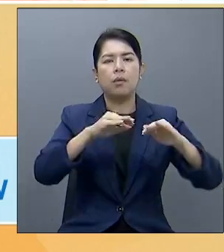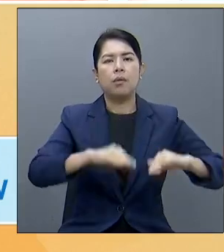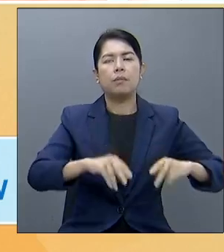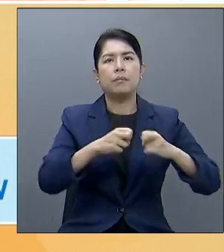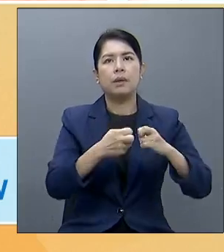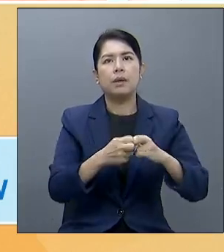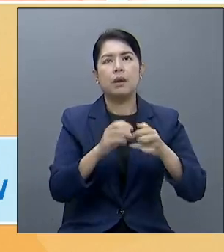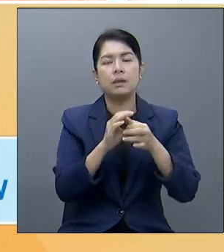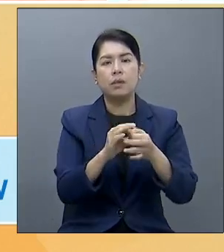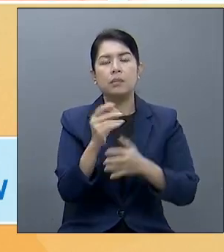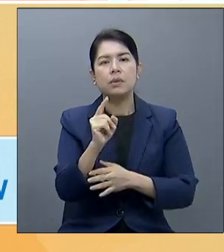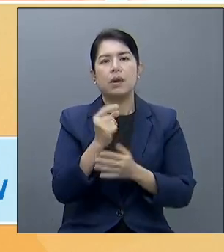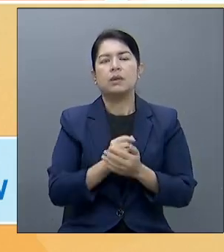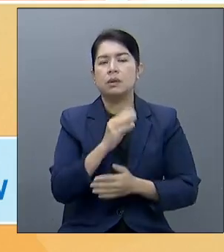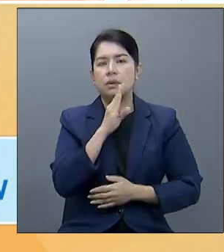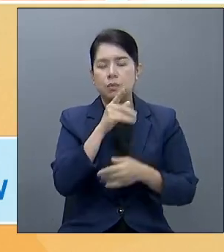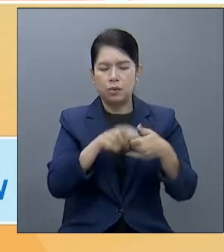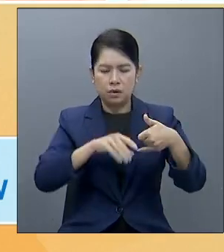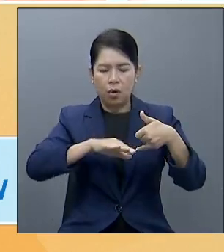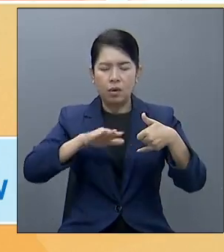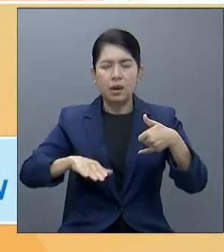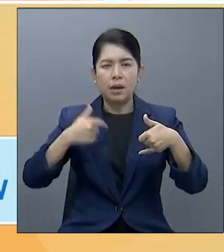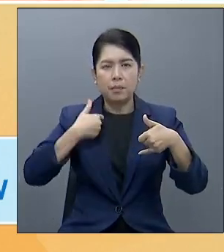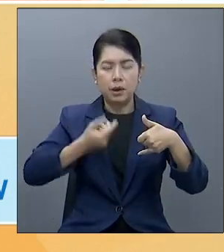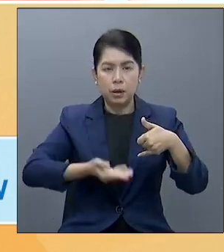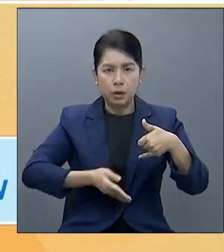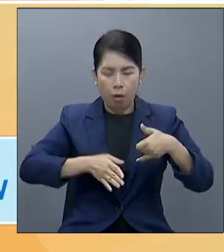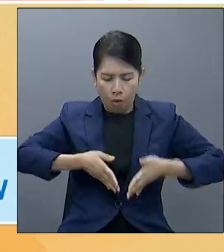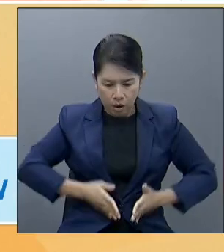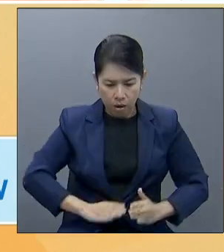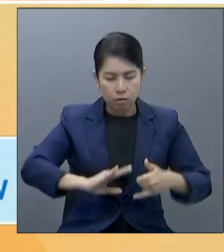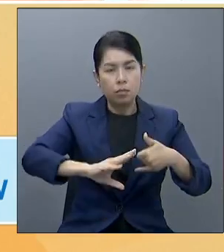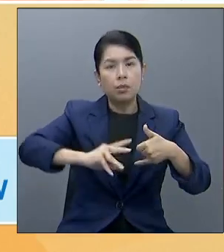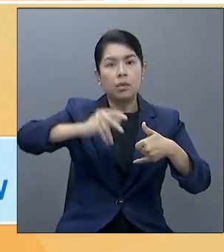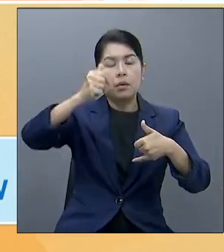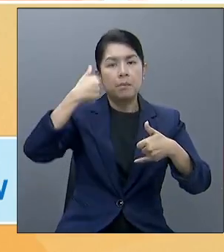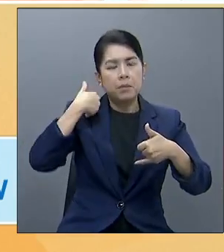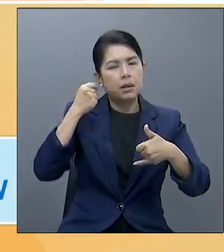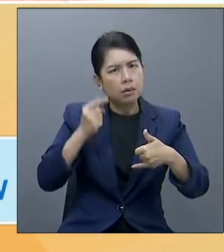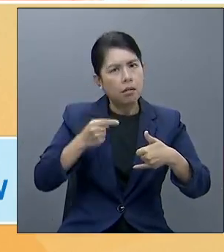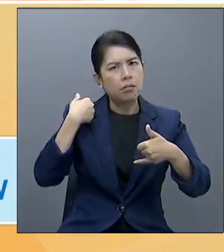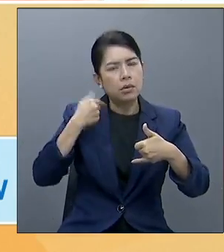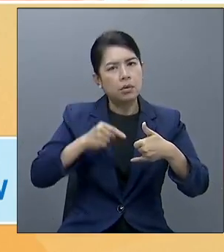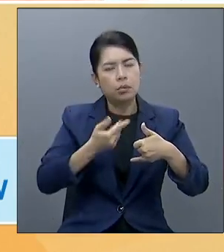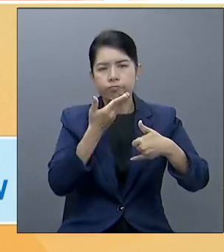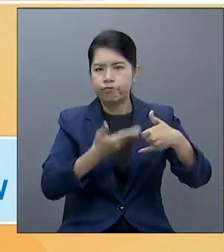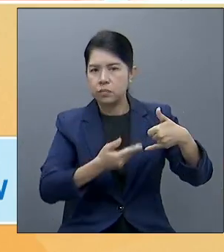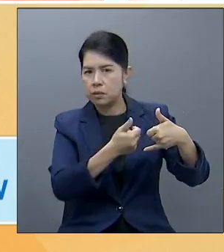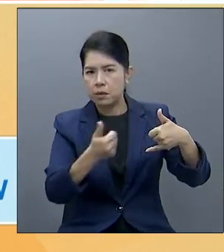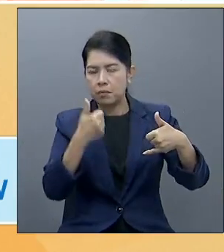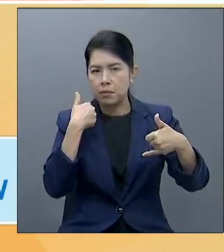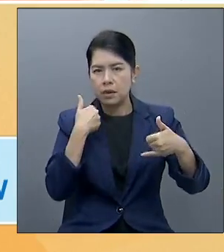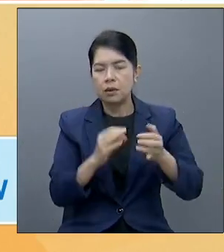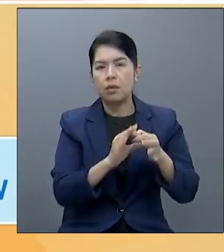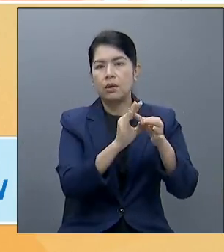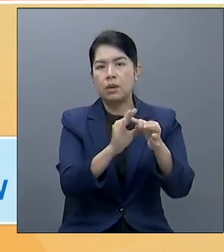เกิดหรือว่าถ้าเกิดมาแล้วก็ต้องให้เติบโตอย่างมีคุณภาพแต่พอคุยไปคุยมาจริงๆแล้วมันส่งผลกระทบแล้วก็เชื่อมโยงกับแทบจะทุกมิ